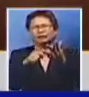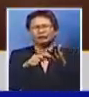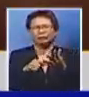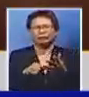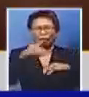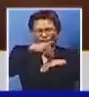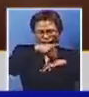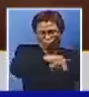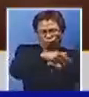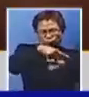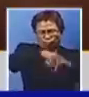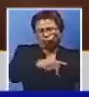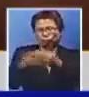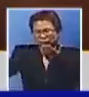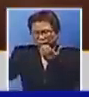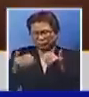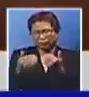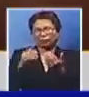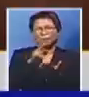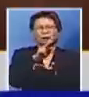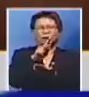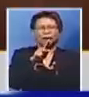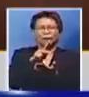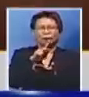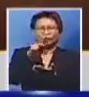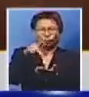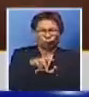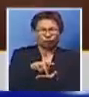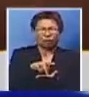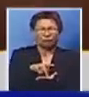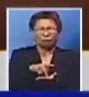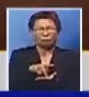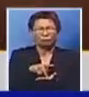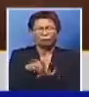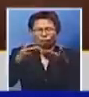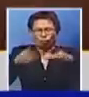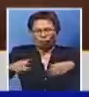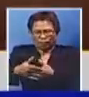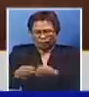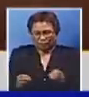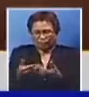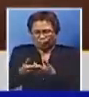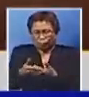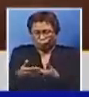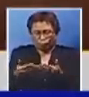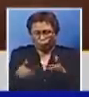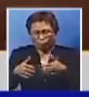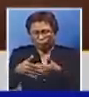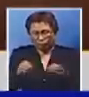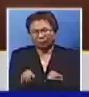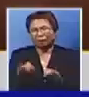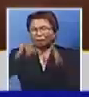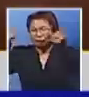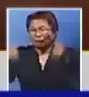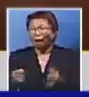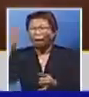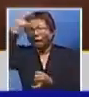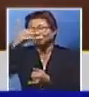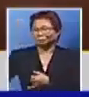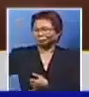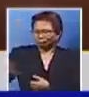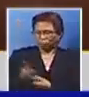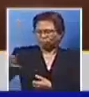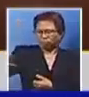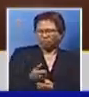pihak pos ni dia akan datang ke setiap pusat perkhidmatan dan dia akan macam buka pejabat. Buka pejabat dan jemaah haji boleh datang. Datang